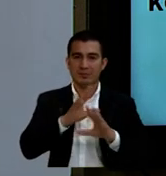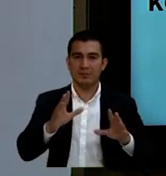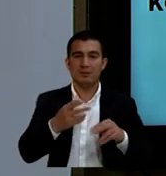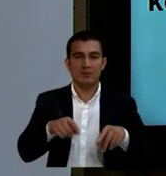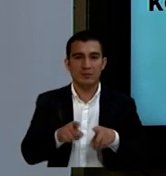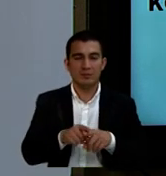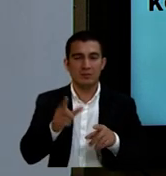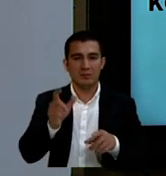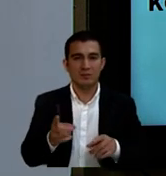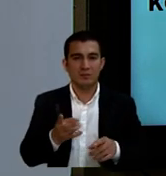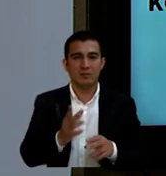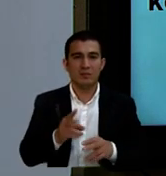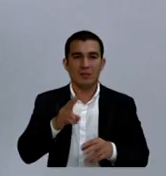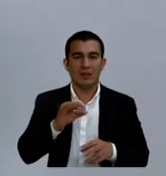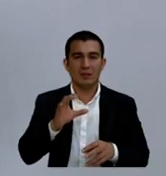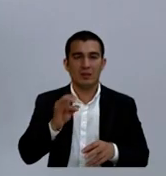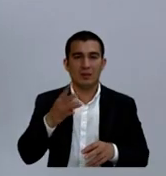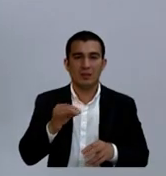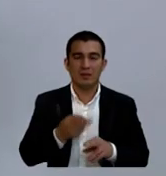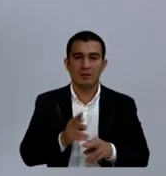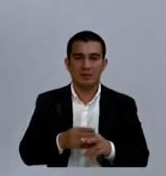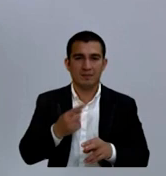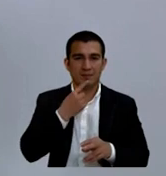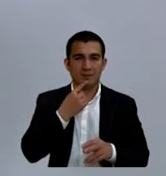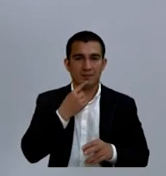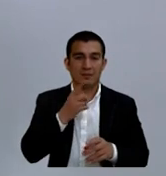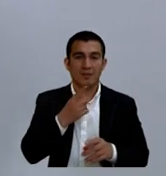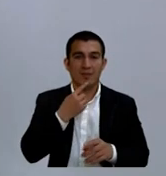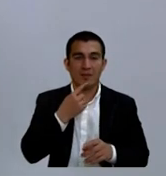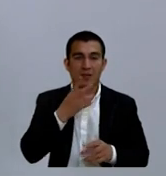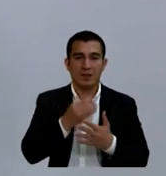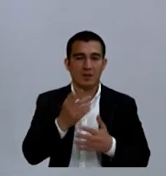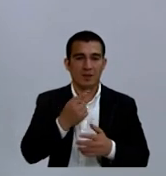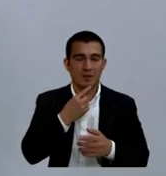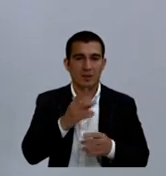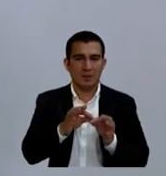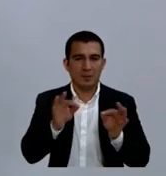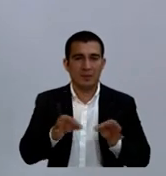ko'rsatkichlardan biridir. Lisoniy, ya'ni til bo'yicha tilshunoslikka oid.